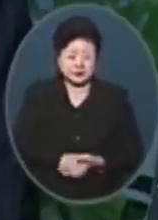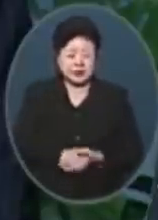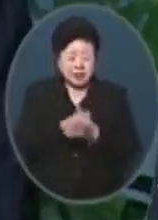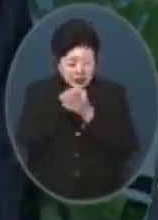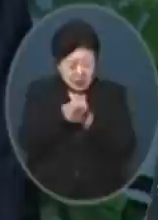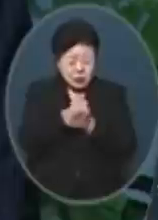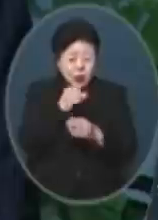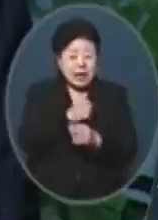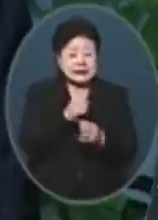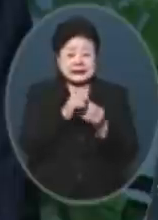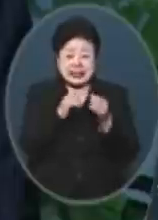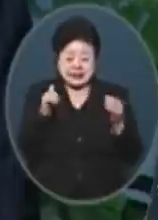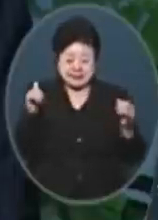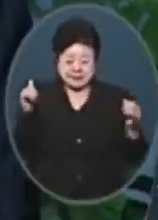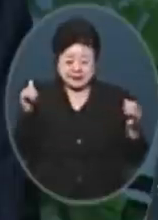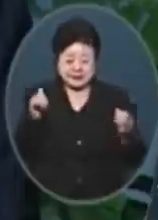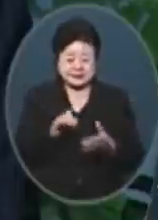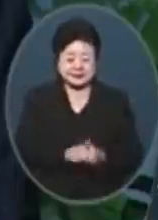기도하는 사람